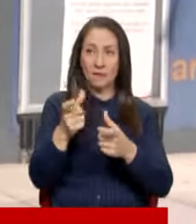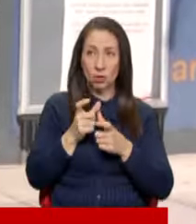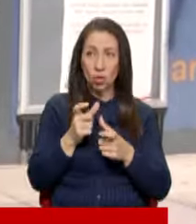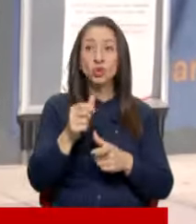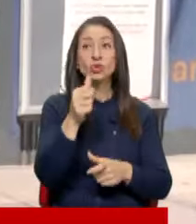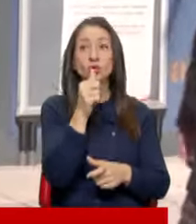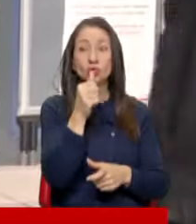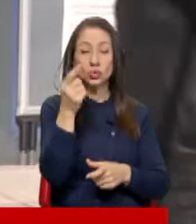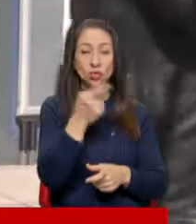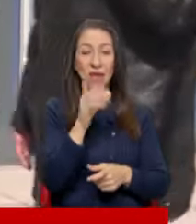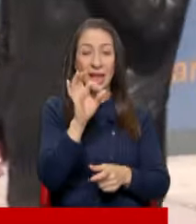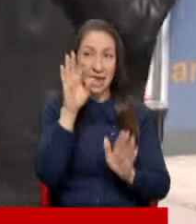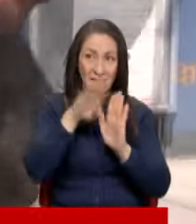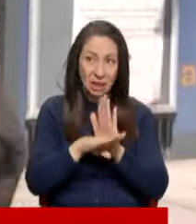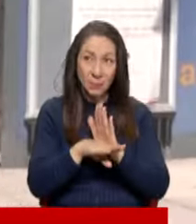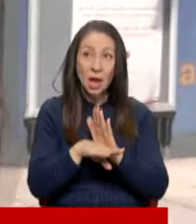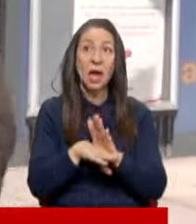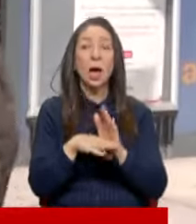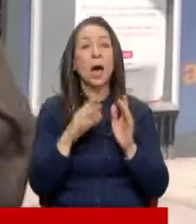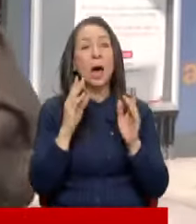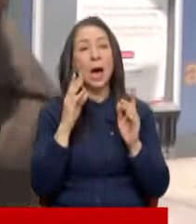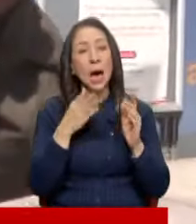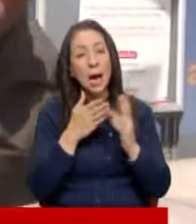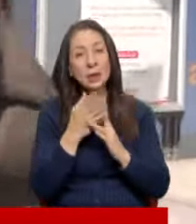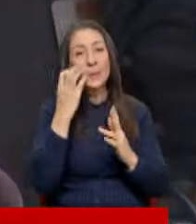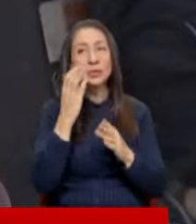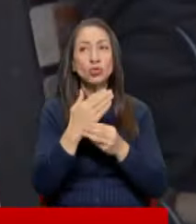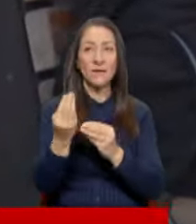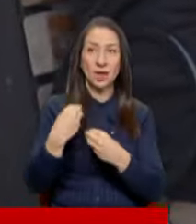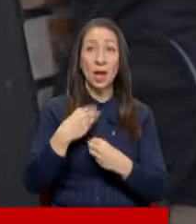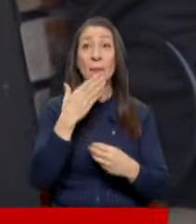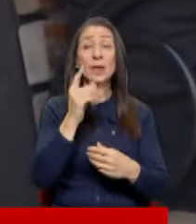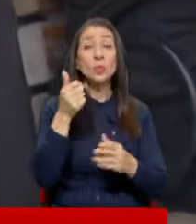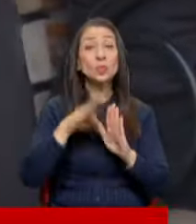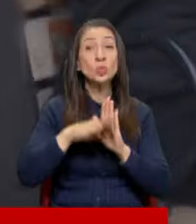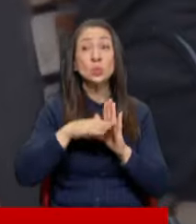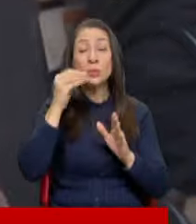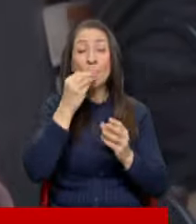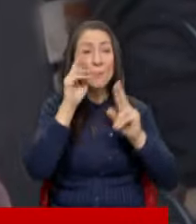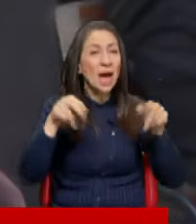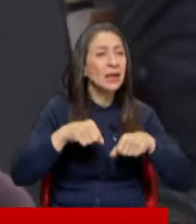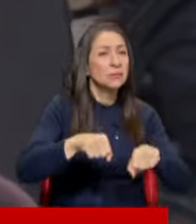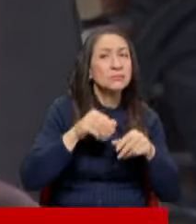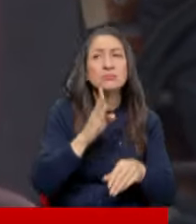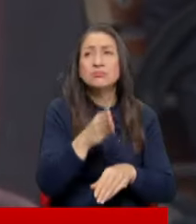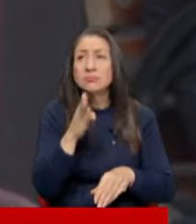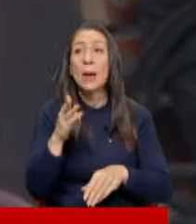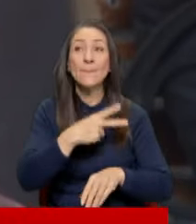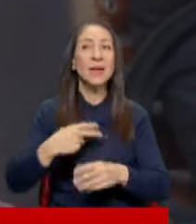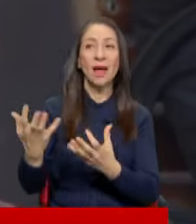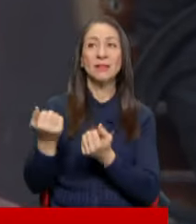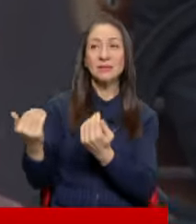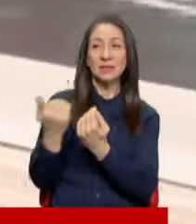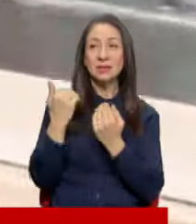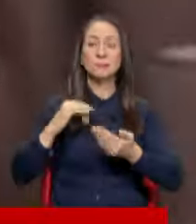suyumuz % indirimli arada patates soğan veriyor emekliler uygun fiyat için market market gezerken belediyeden aldığı